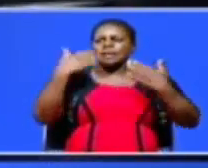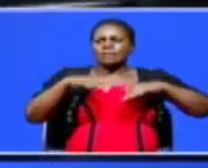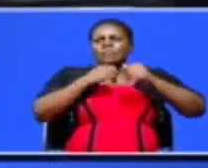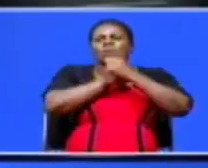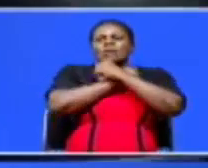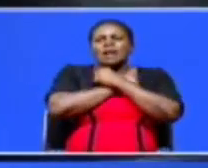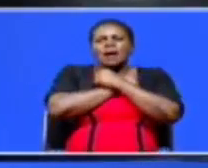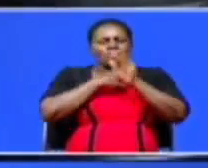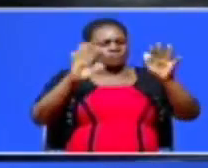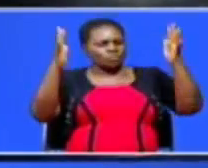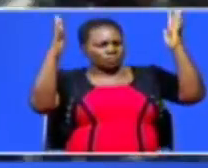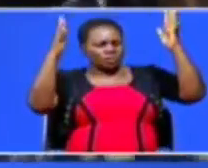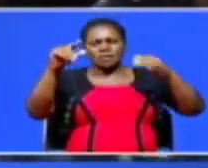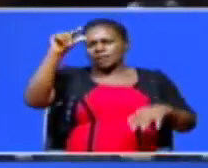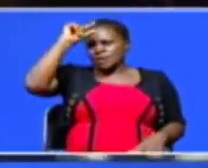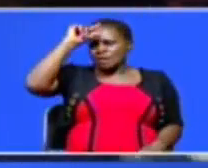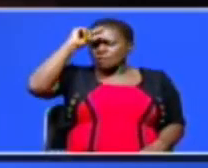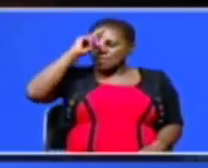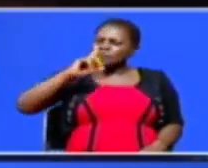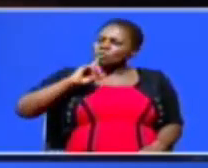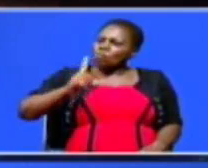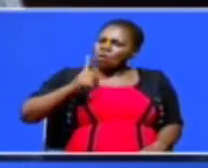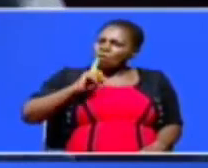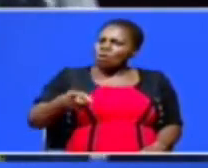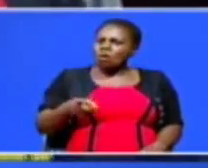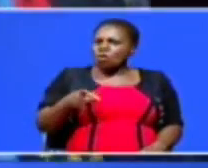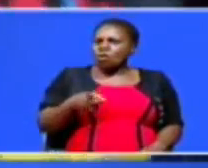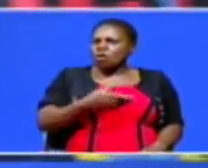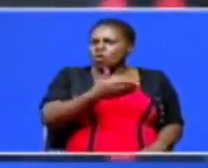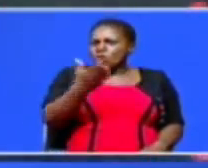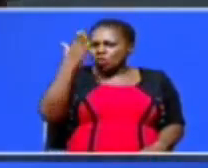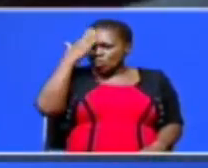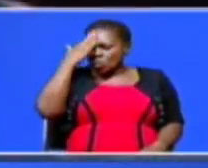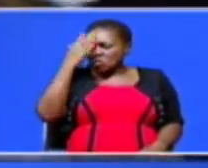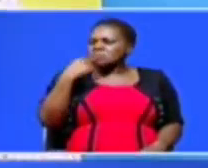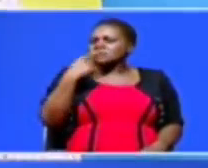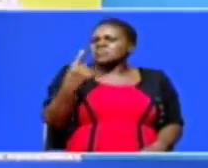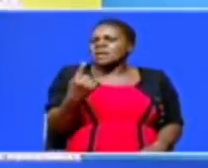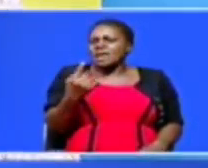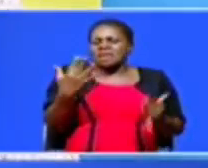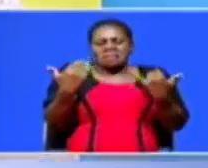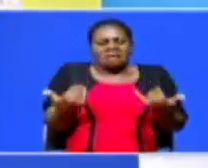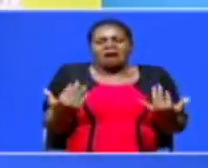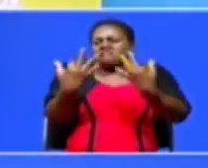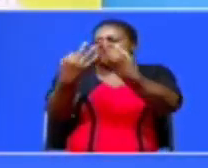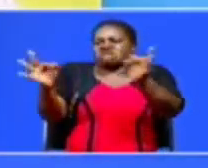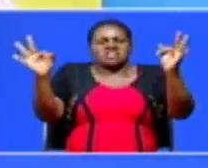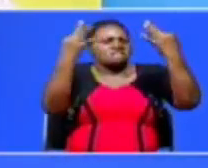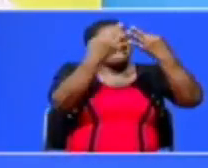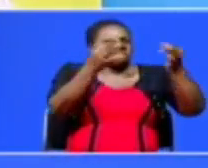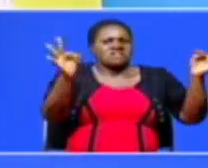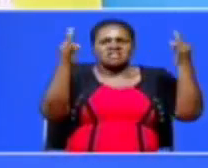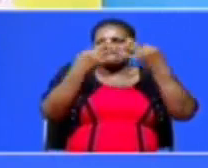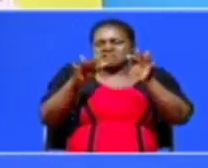wanaopenda kupiga sherehe, serikali ina taarifa kwao. As been those who have been saying that they are now free to